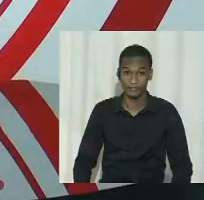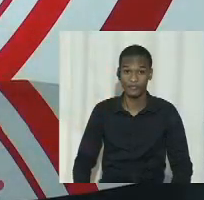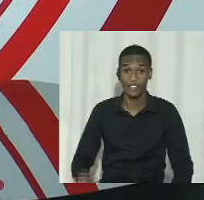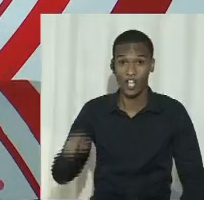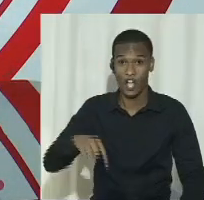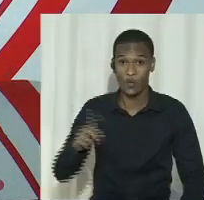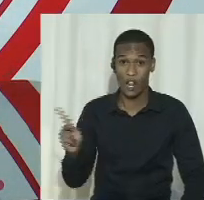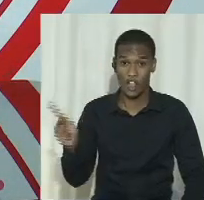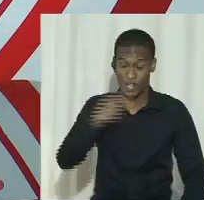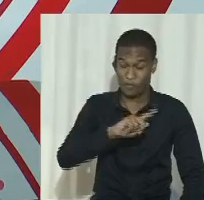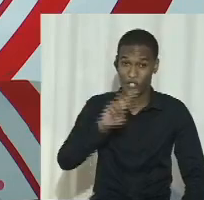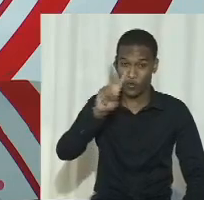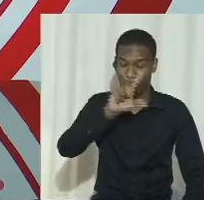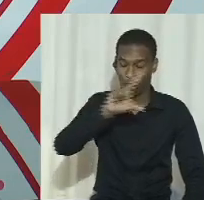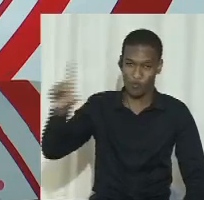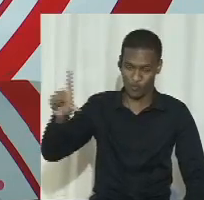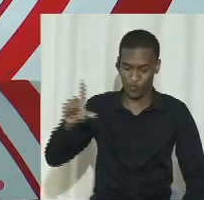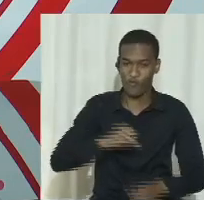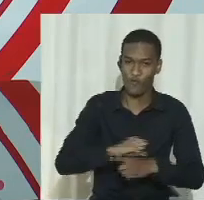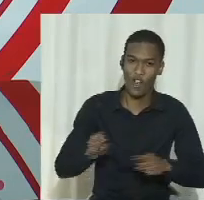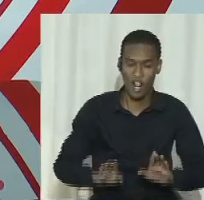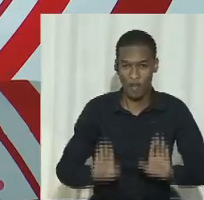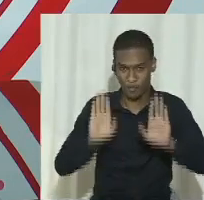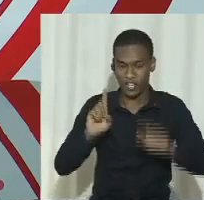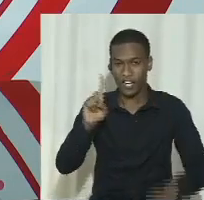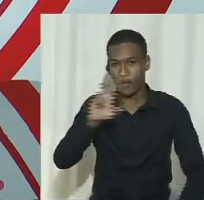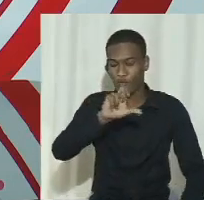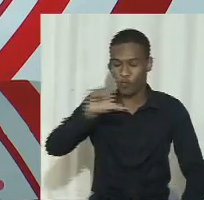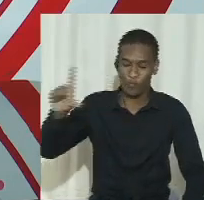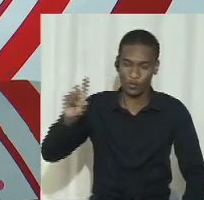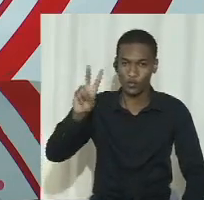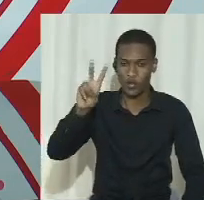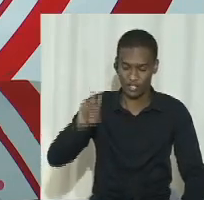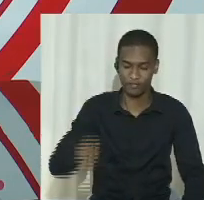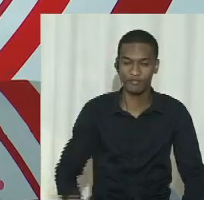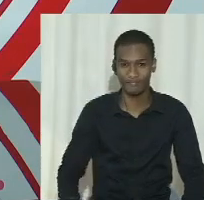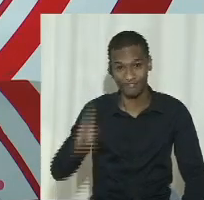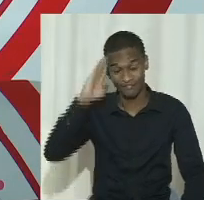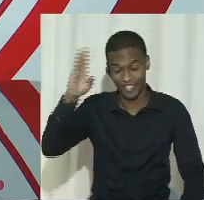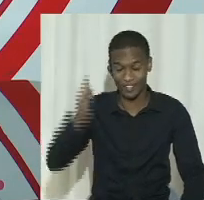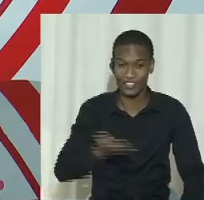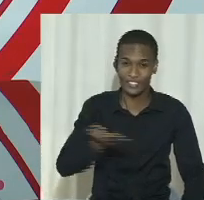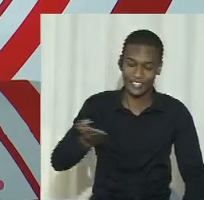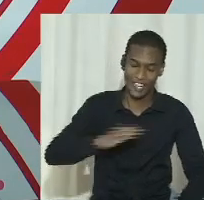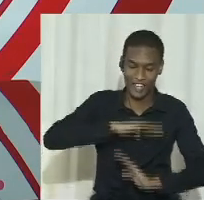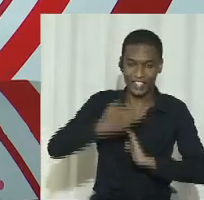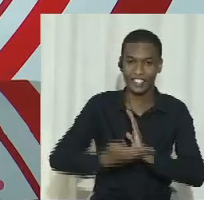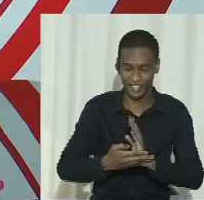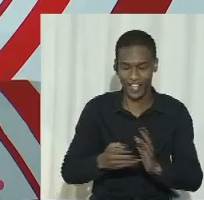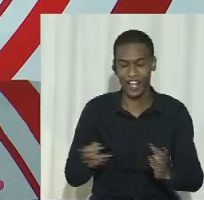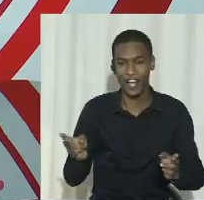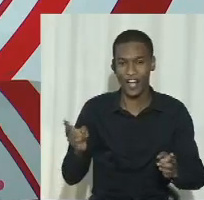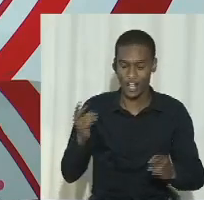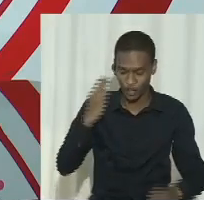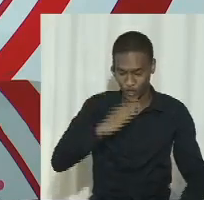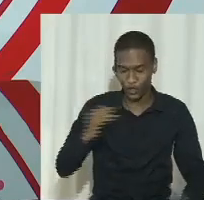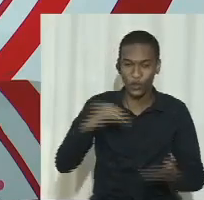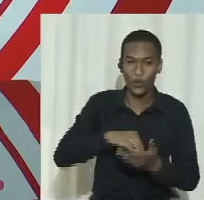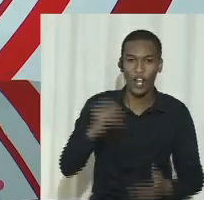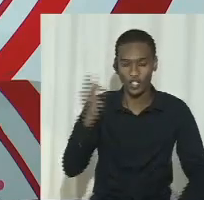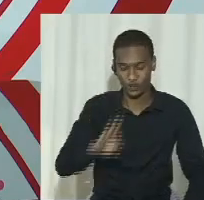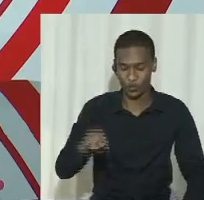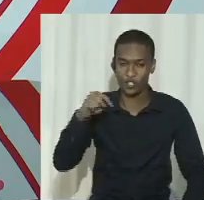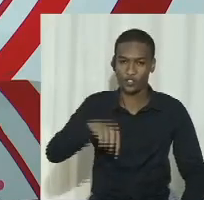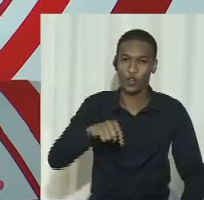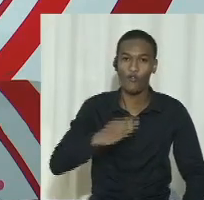Alakamisy faharoa amby roapolo ny volana aprily raika amby roapolo sy roa arivo magnana koriala antsika jiaby tonga soa indray eto anatin'ny fampalalam-baovao ny televiziona malagasy amin'ny ity